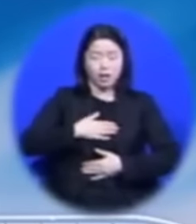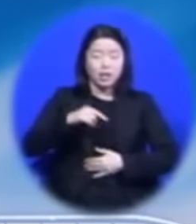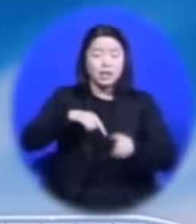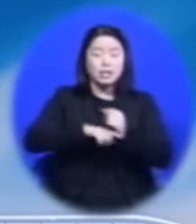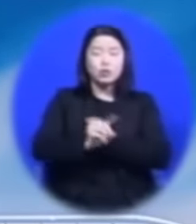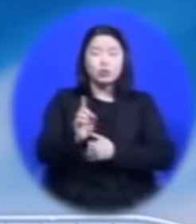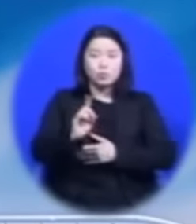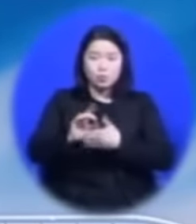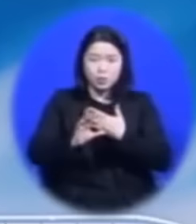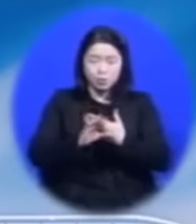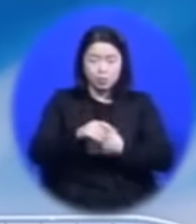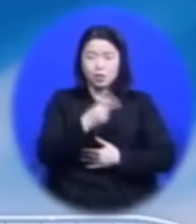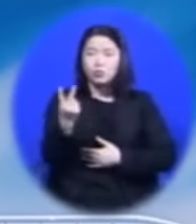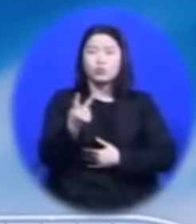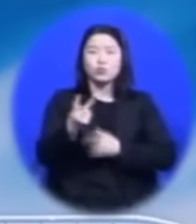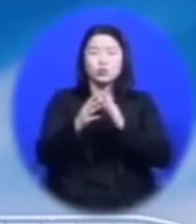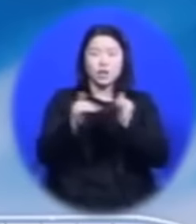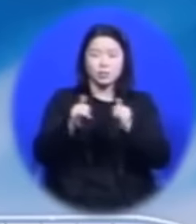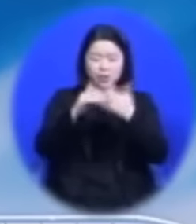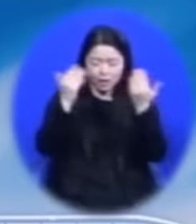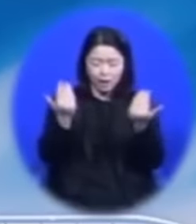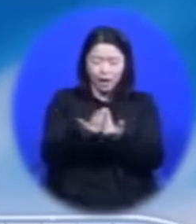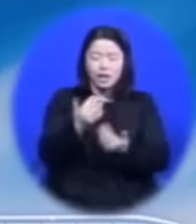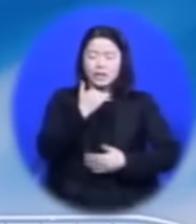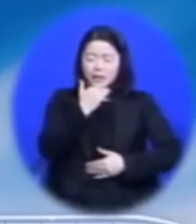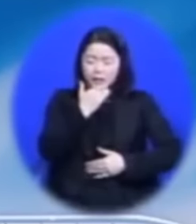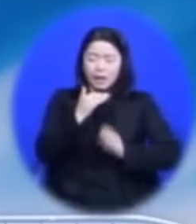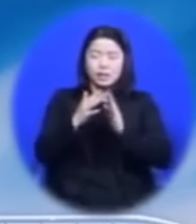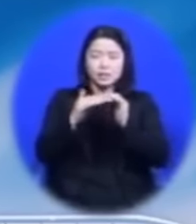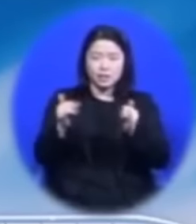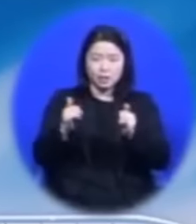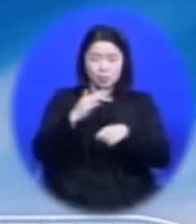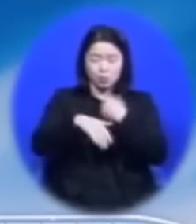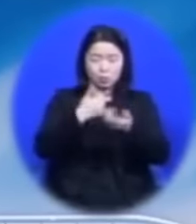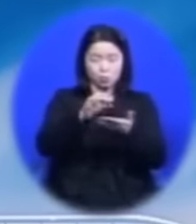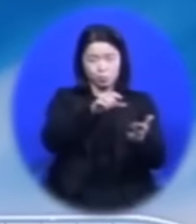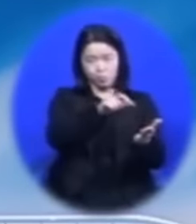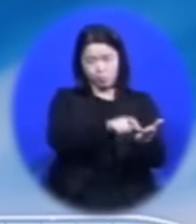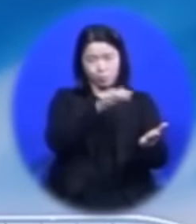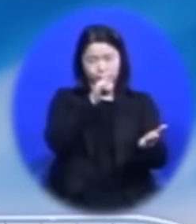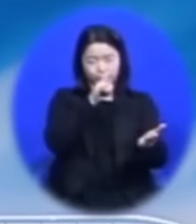이유는요, 그들이 다 기다리는 사람이었기 때문이라고 성경은 이야기합니다.